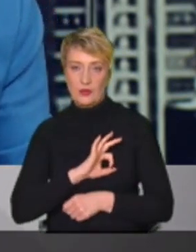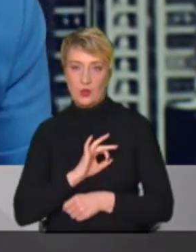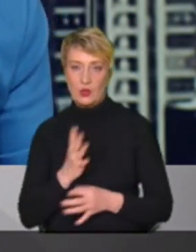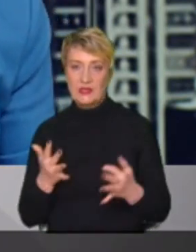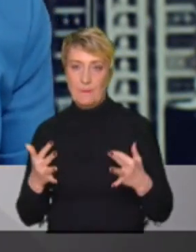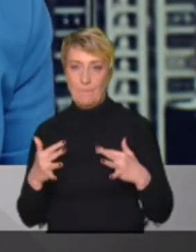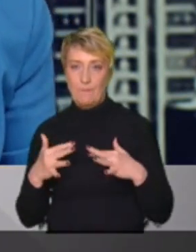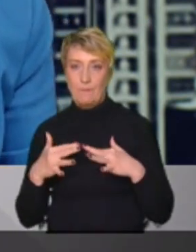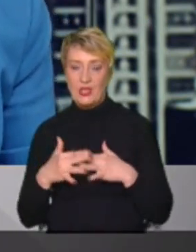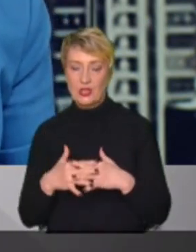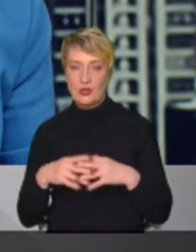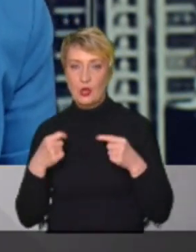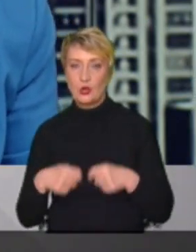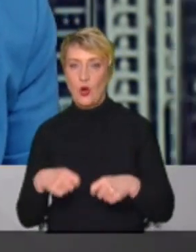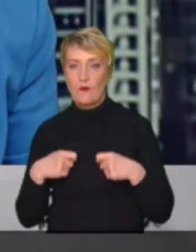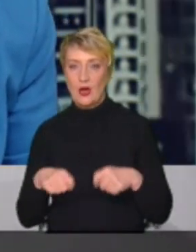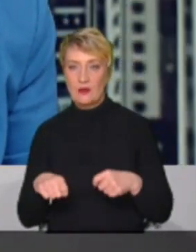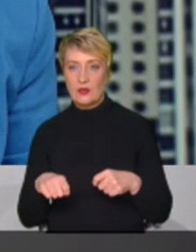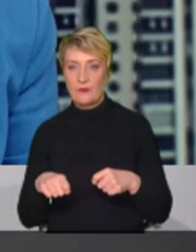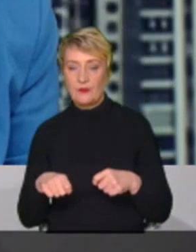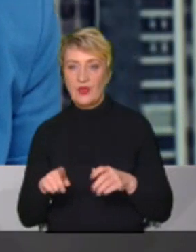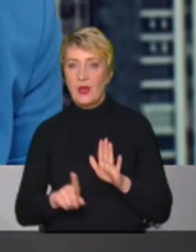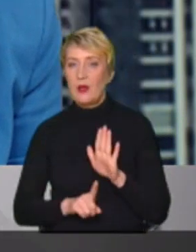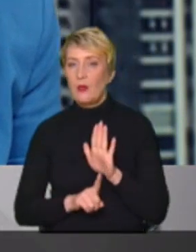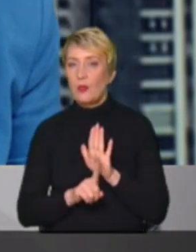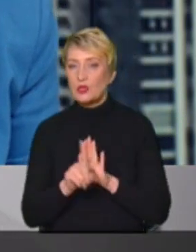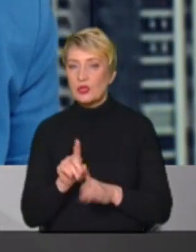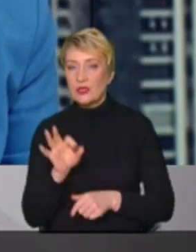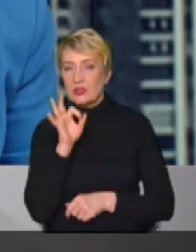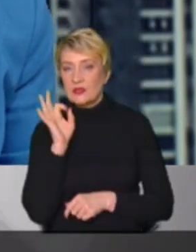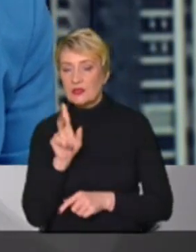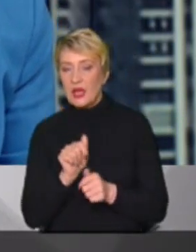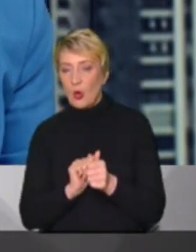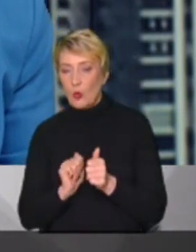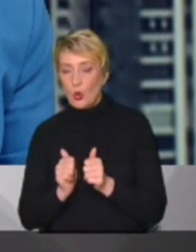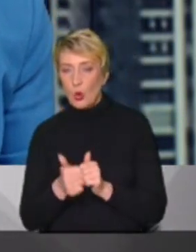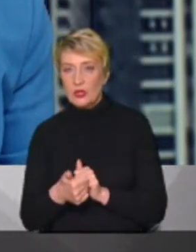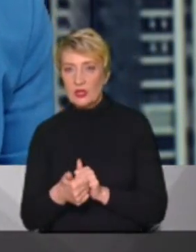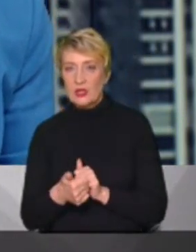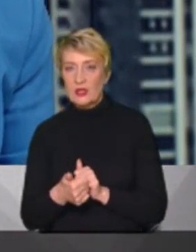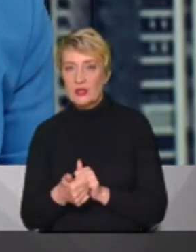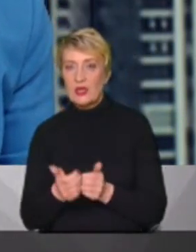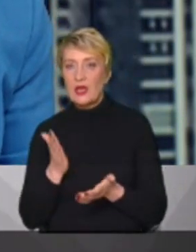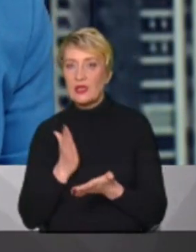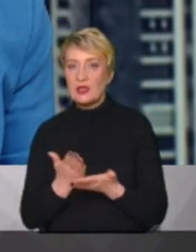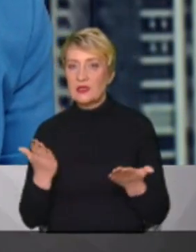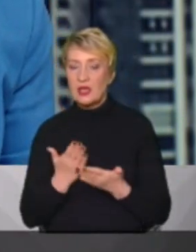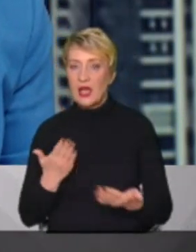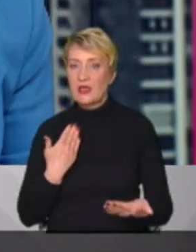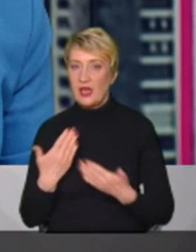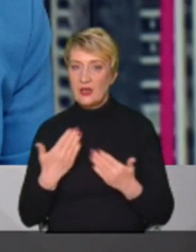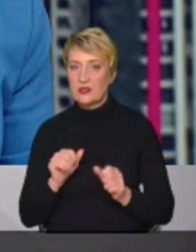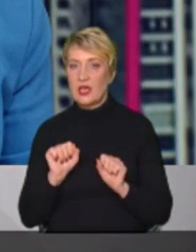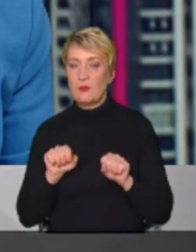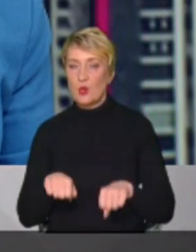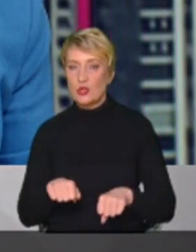змішуваного товару. Тобто починаються такі лазівки, як це все обходити. Чи є на це якась реакція і як можна